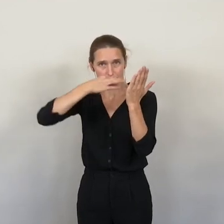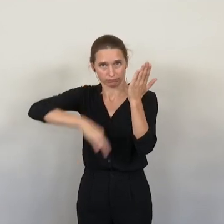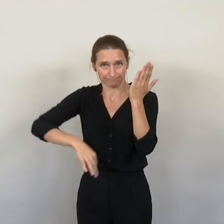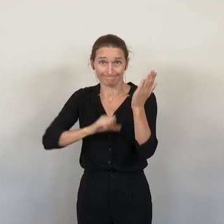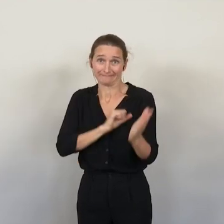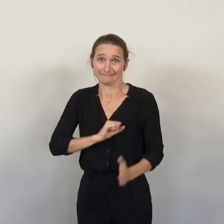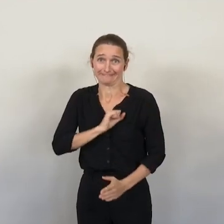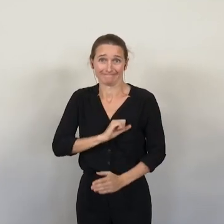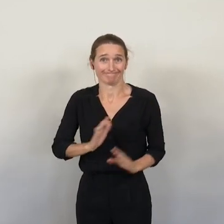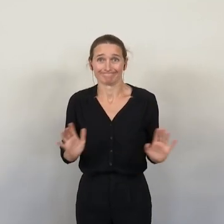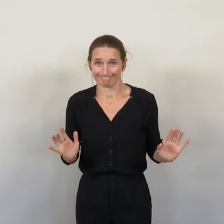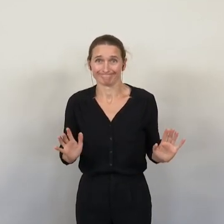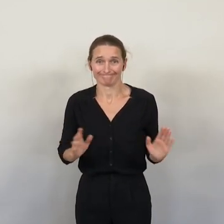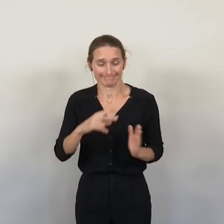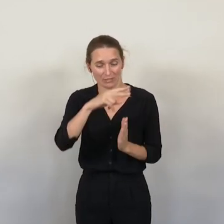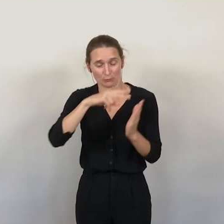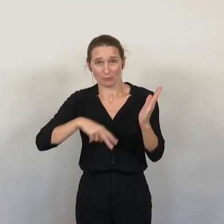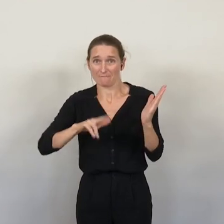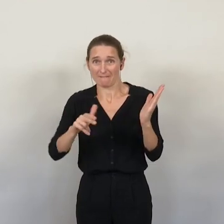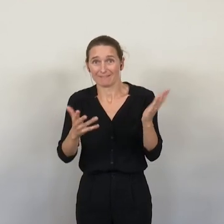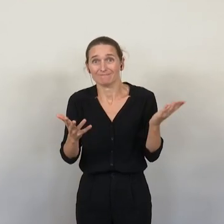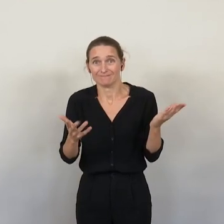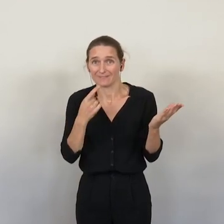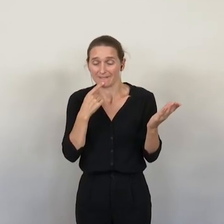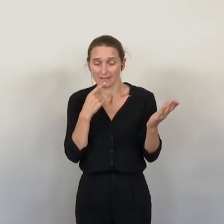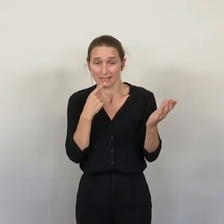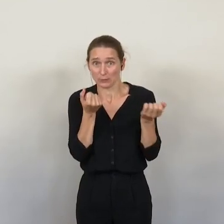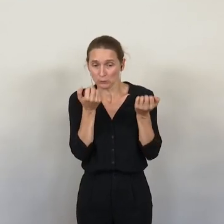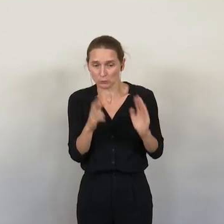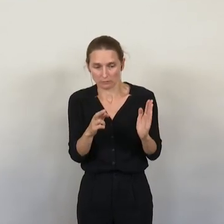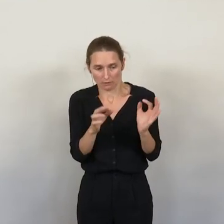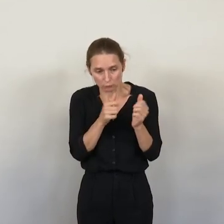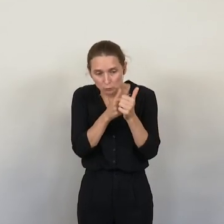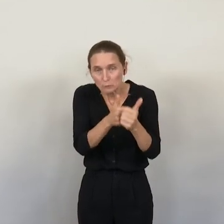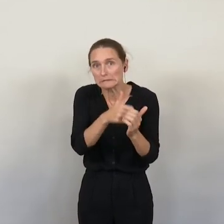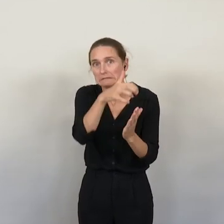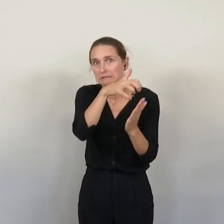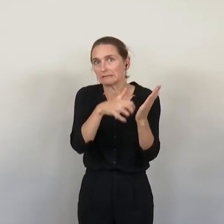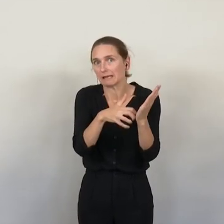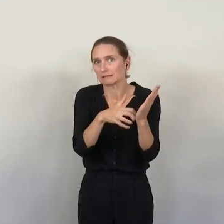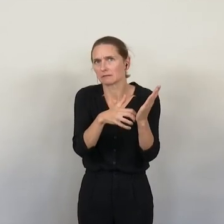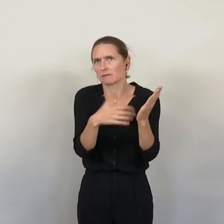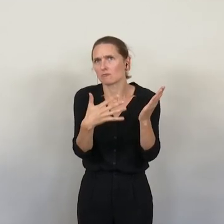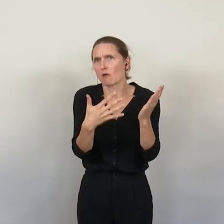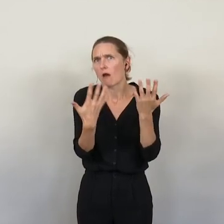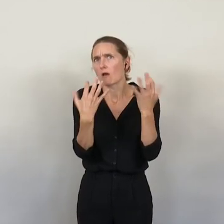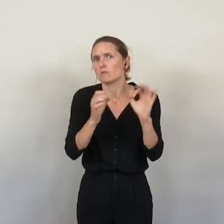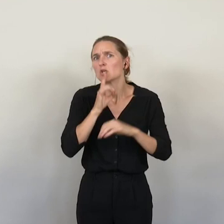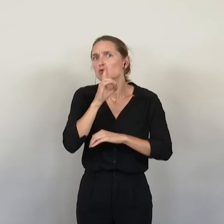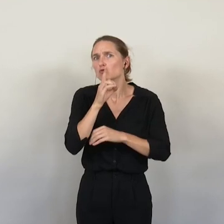suis désolé mais comme ça au moins je lirai ce qui a été transmis il y a à peu près une dizaine de